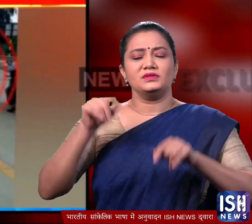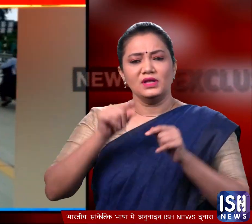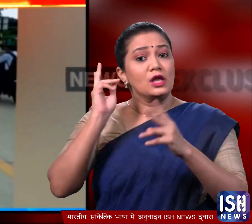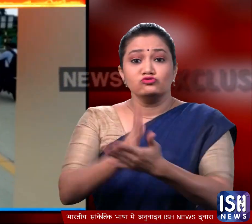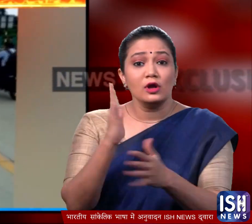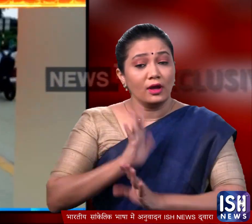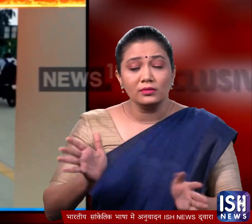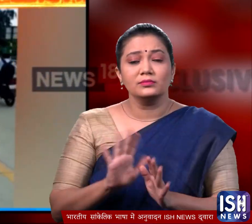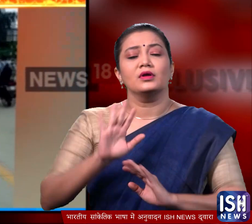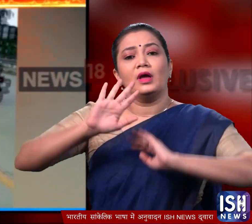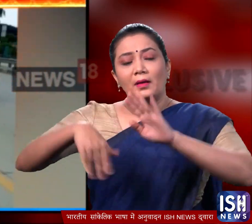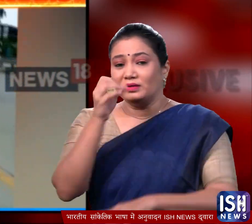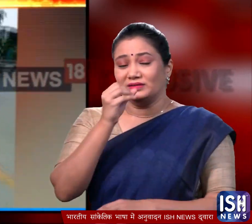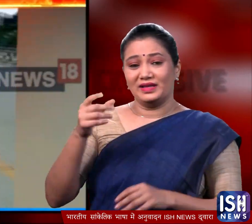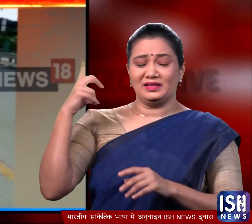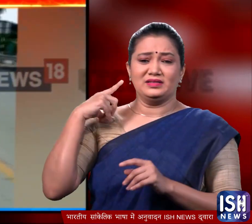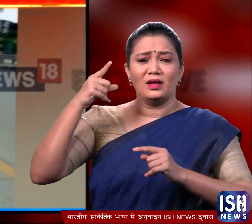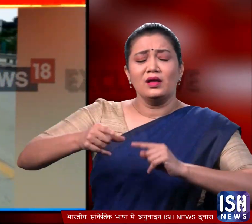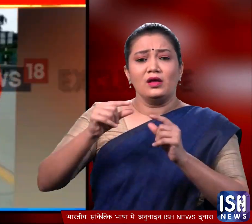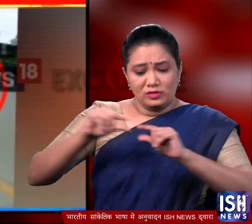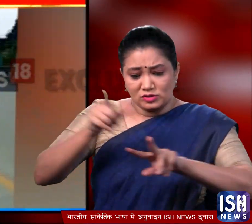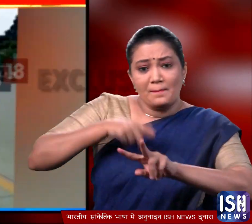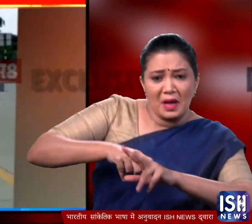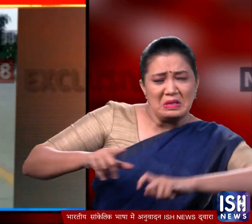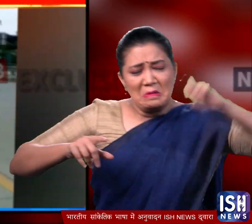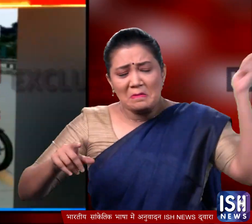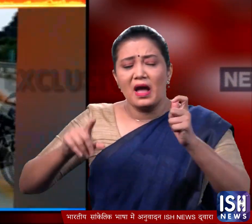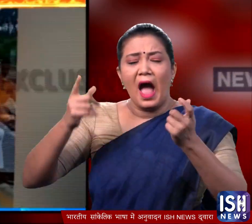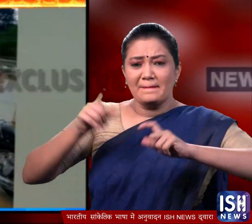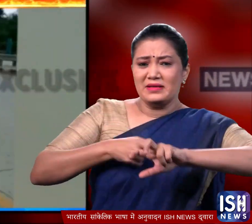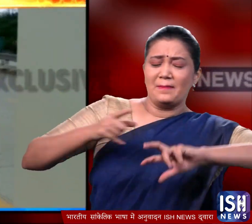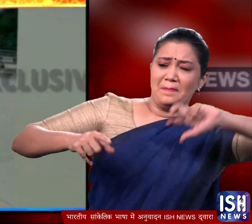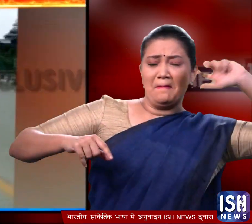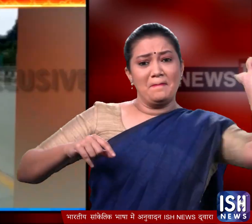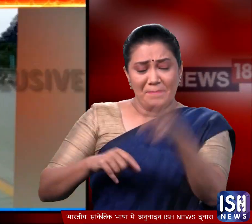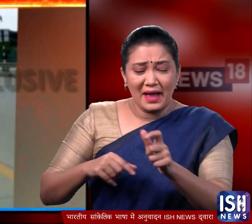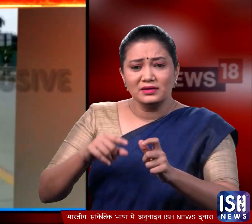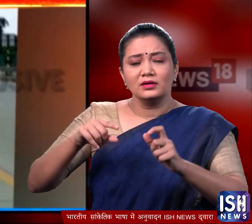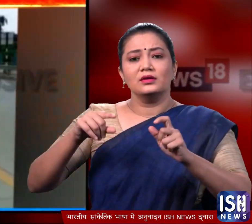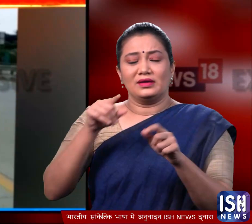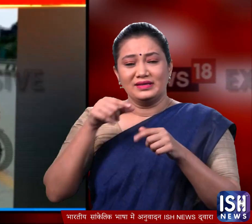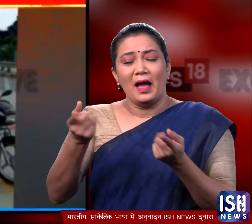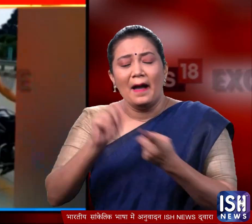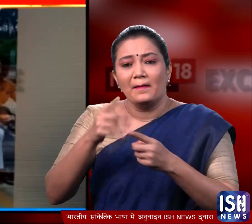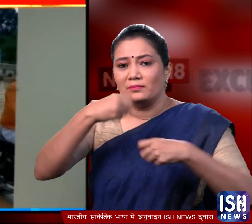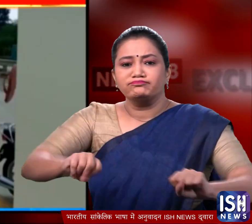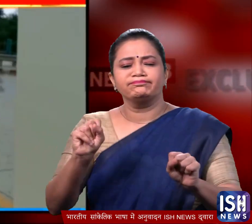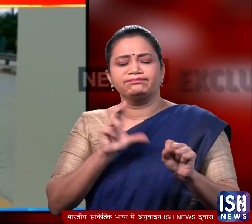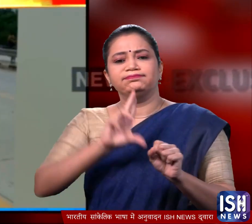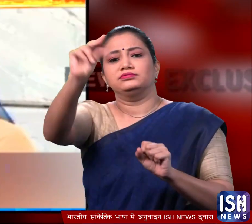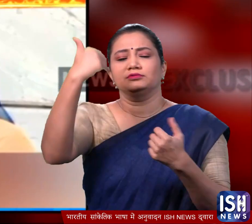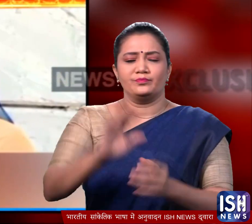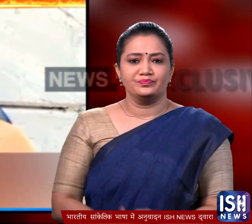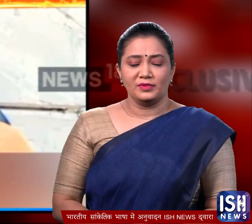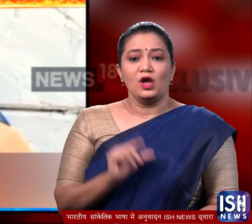यह हंगामा यही नहीं थमा, उसने बीजेपी नेता को पीटने के लिए चप्पल भी उठा ली, लेकिन जैसे ही उसने वो चप्पल उनकी तरफ फेंकी वो वहां से चले